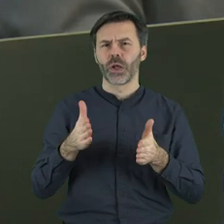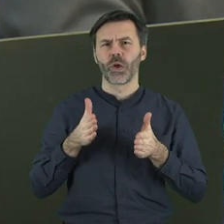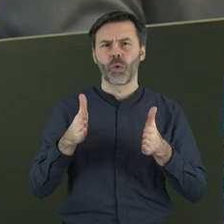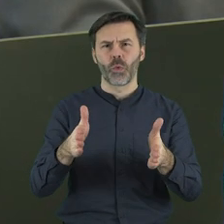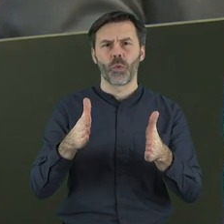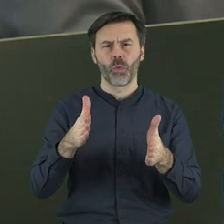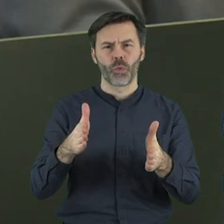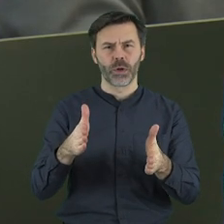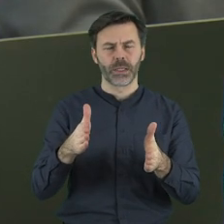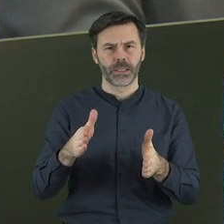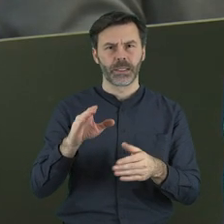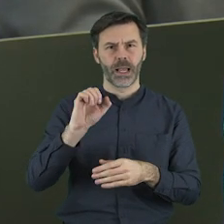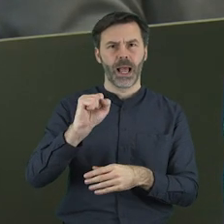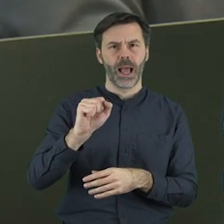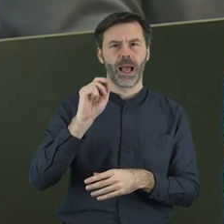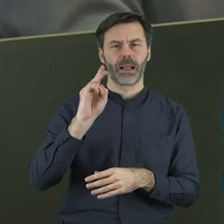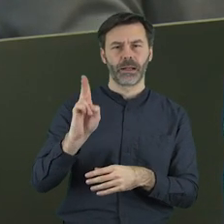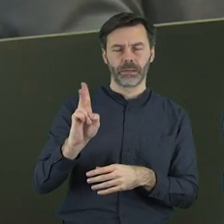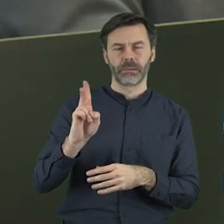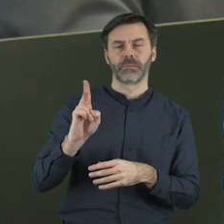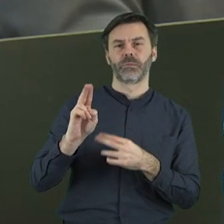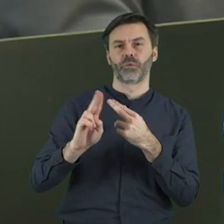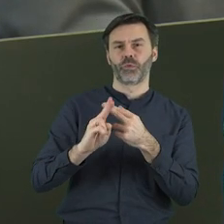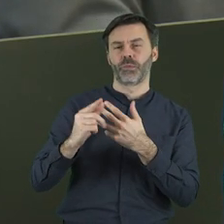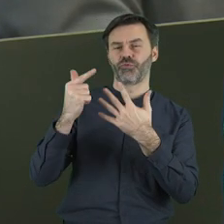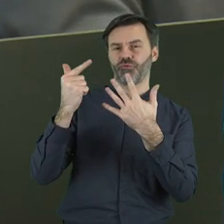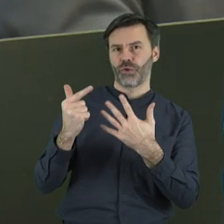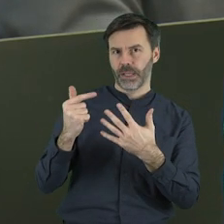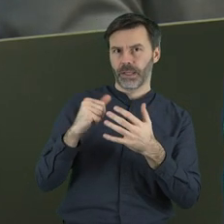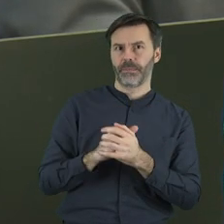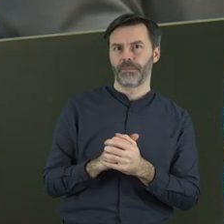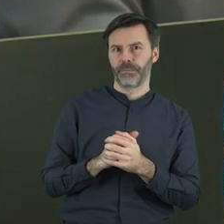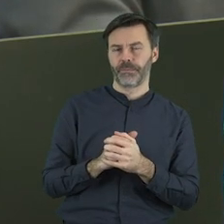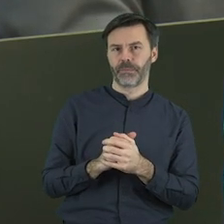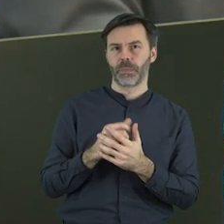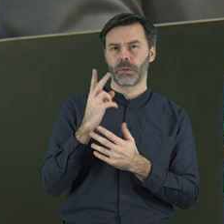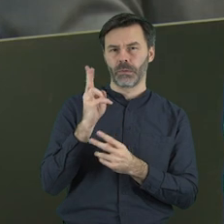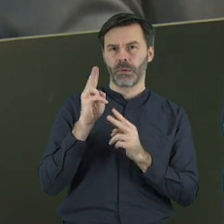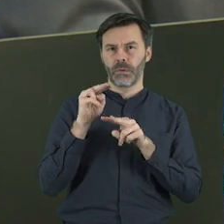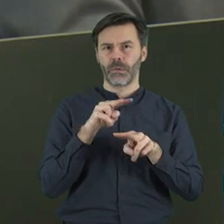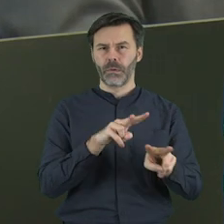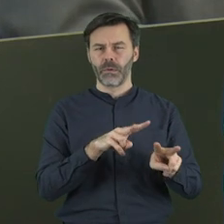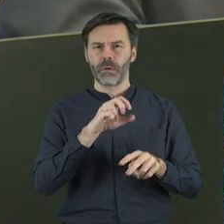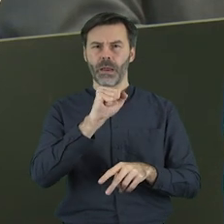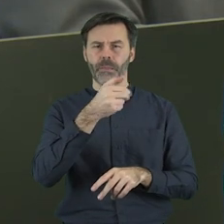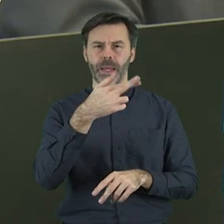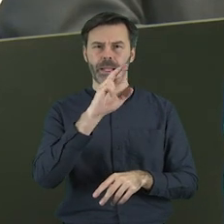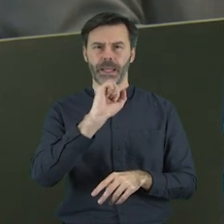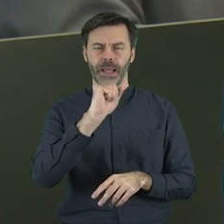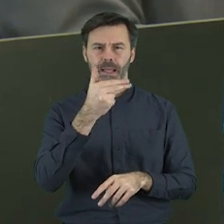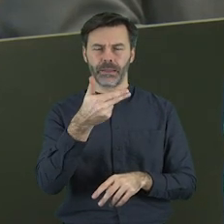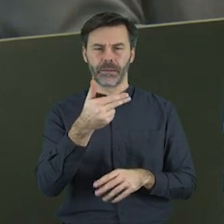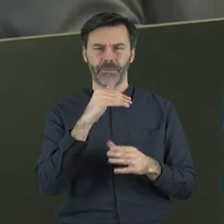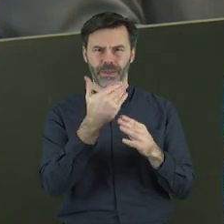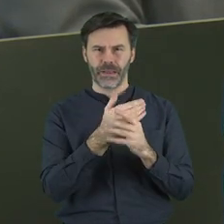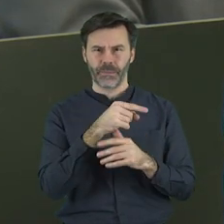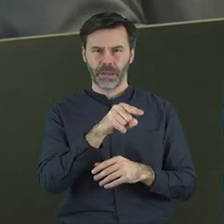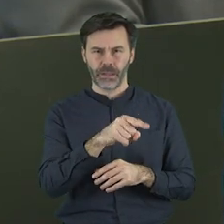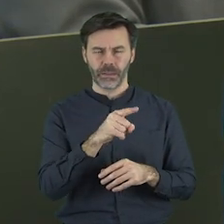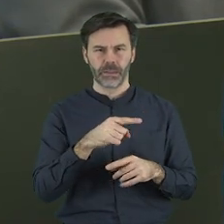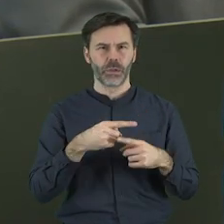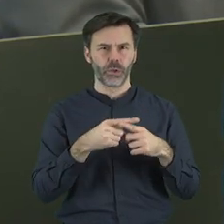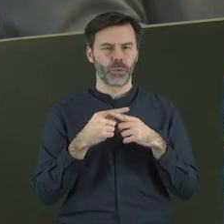Dzierżawcą została wówczas firma American Heart of Poland, spółka ZAO z siedzibą w Ustroniu. Później nastąpiła w